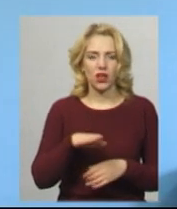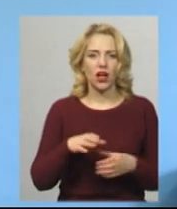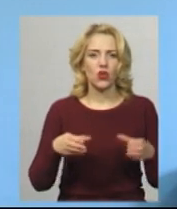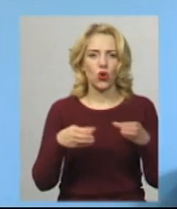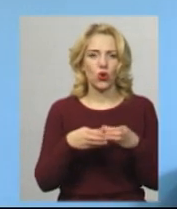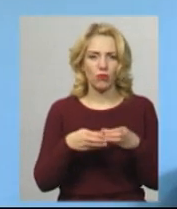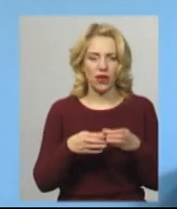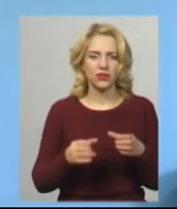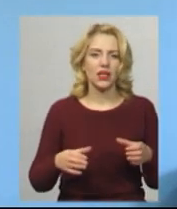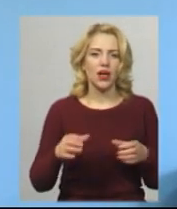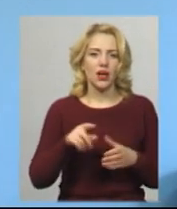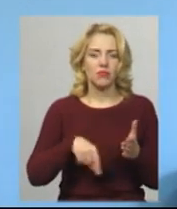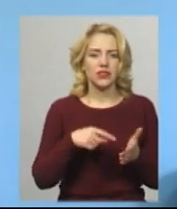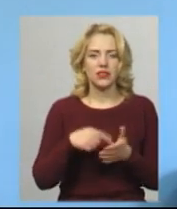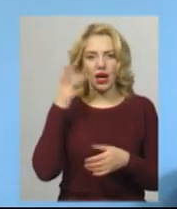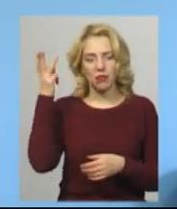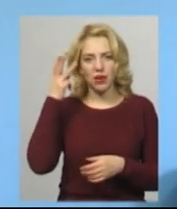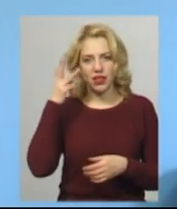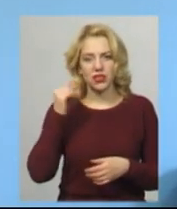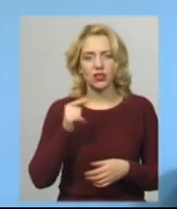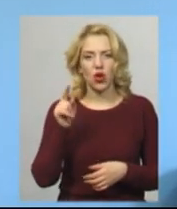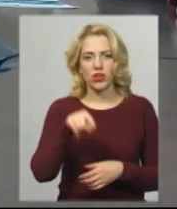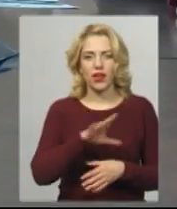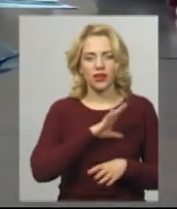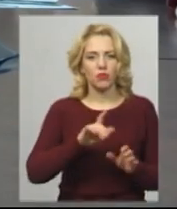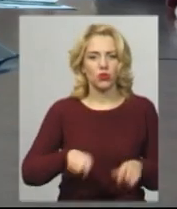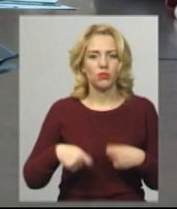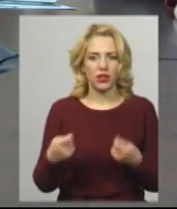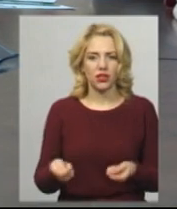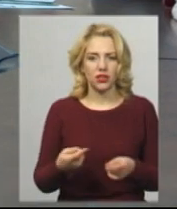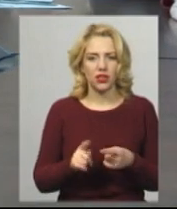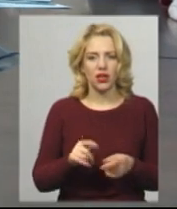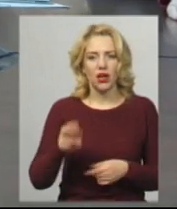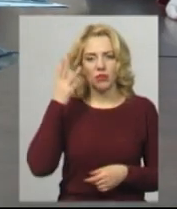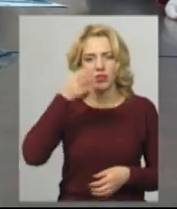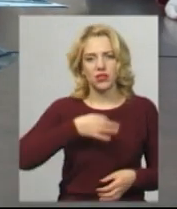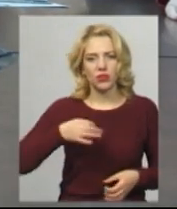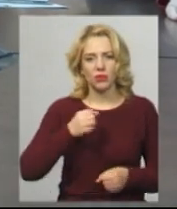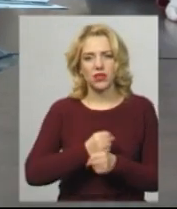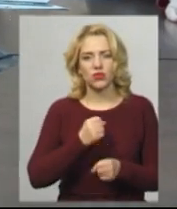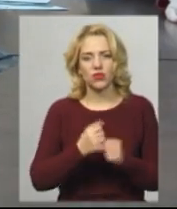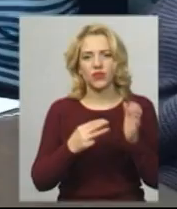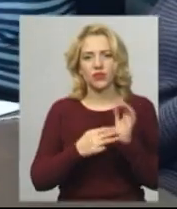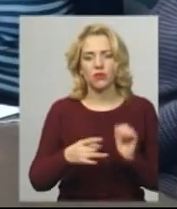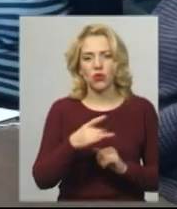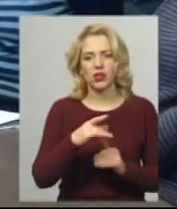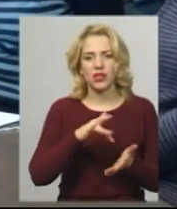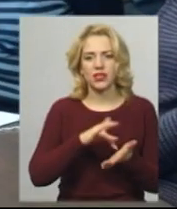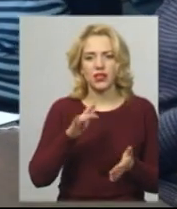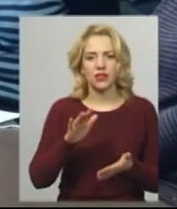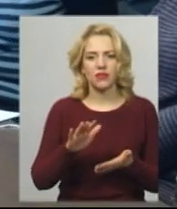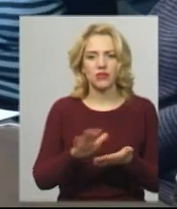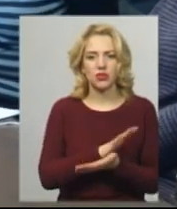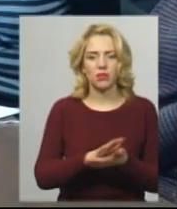міста Хмельницького. Однак він не був переданий. У Хмельницькій області працює 8 регіональних центрів безплатної